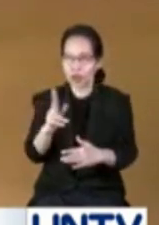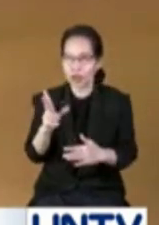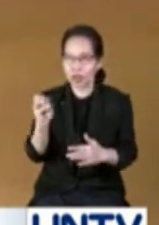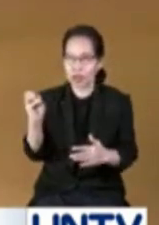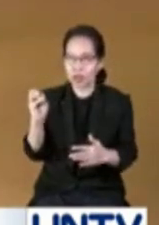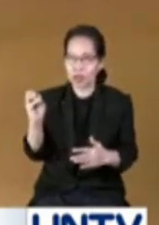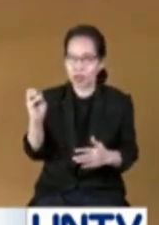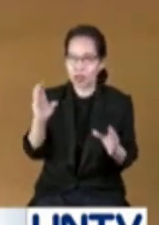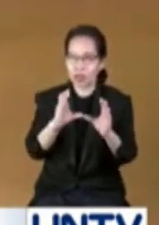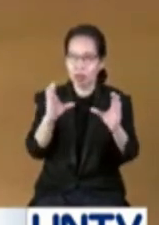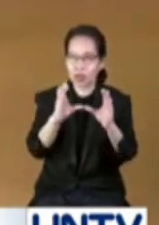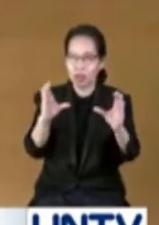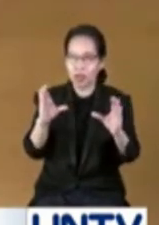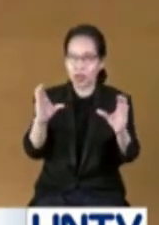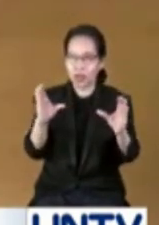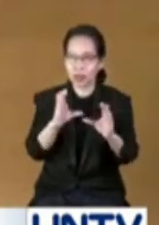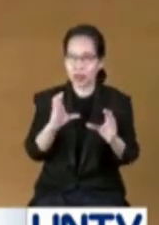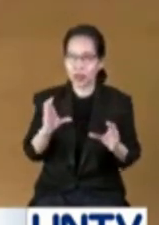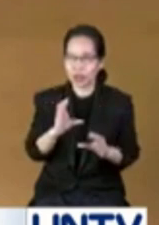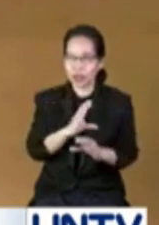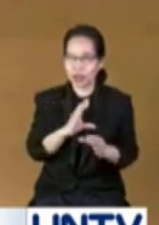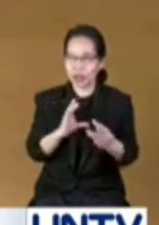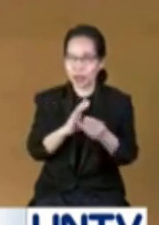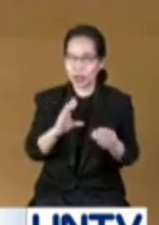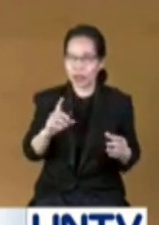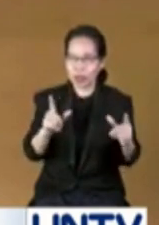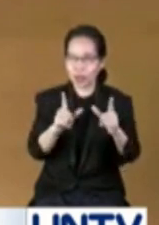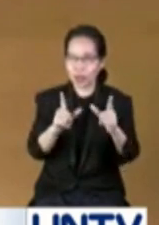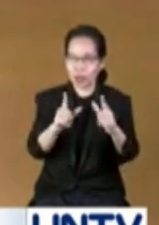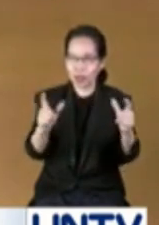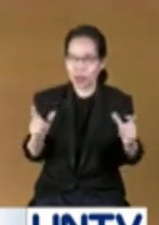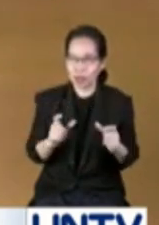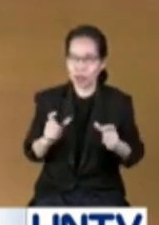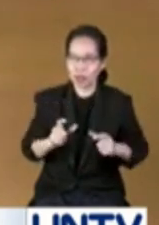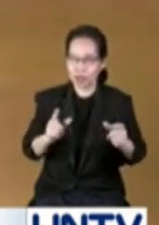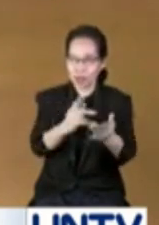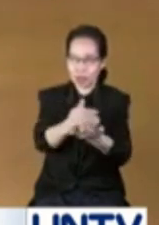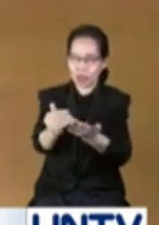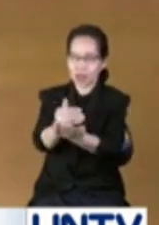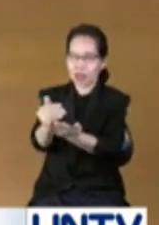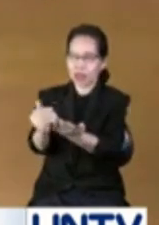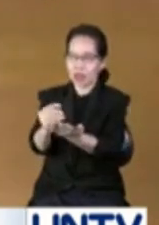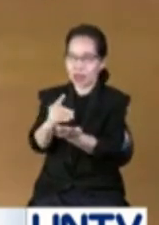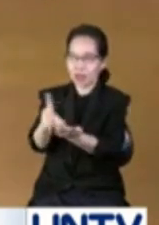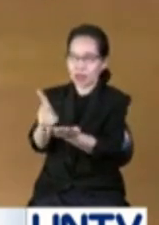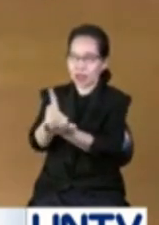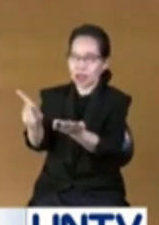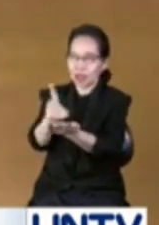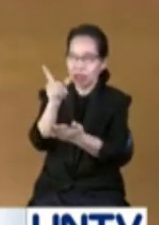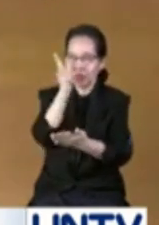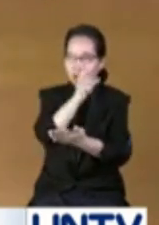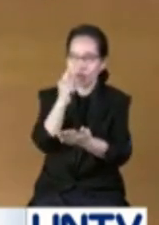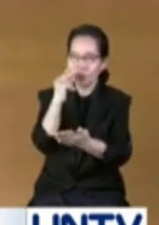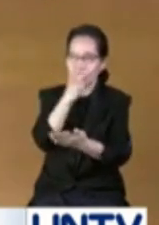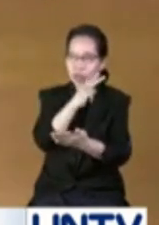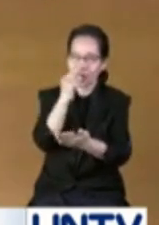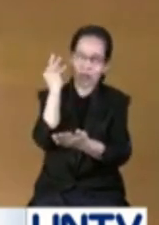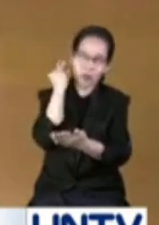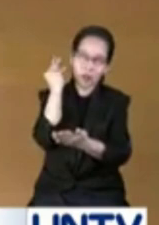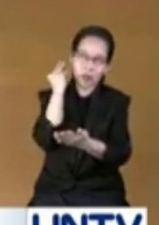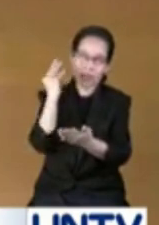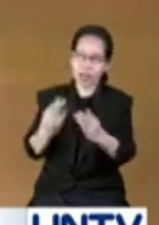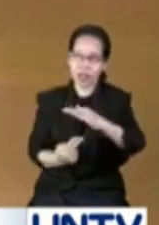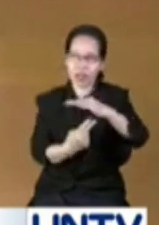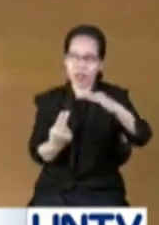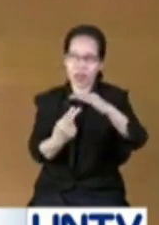of Eligibility of Lot Award ang naipamahagi sa Luzon, sa Visayas at sa Mindanao sa ilalim ng sari-saring